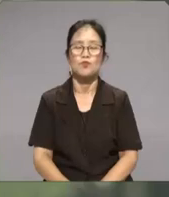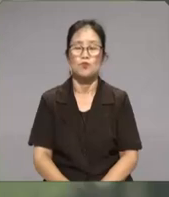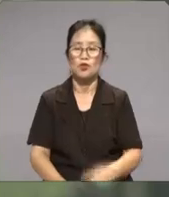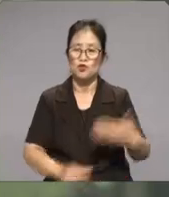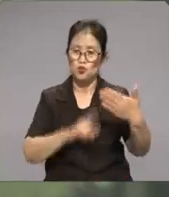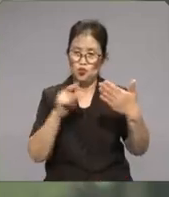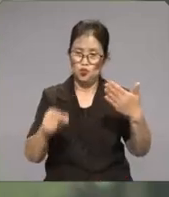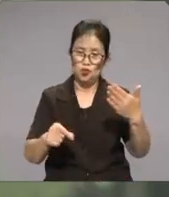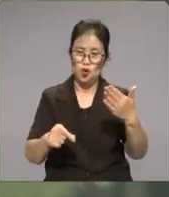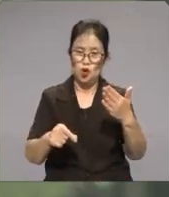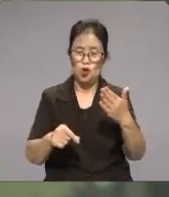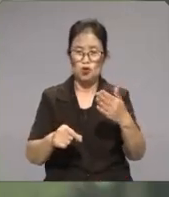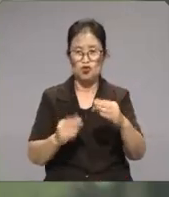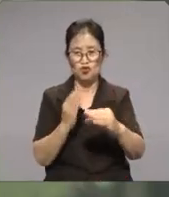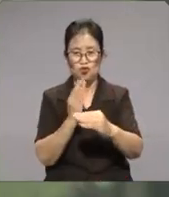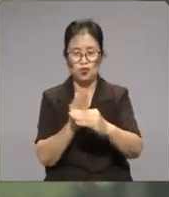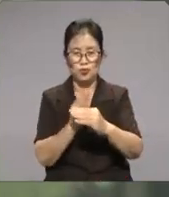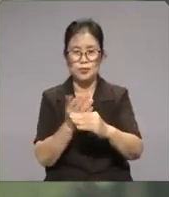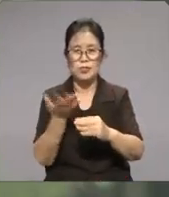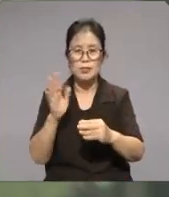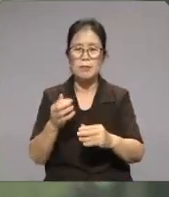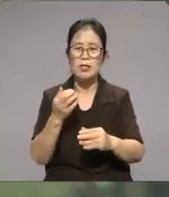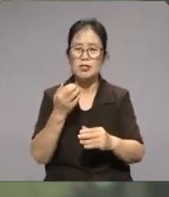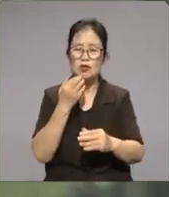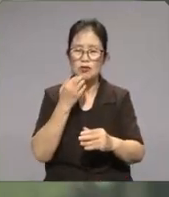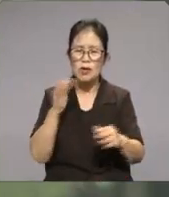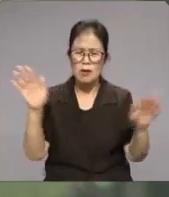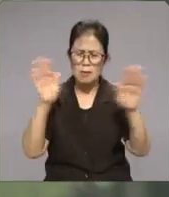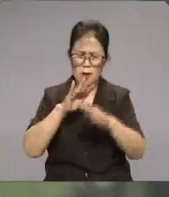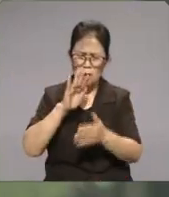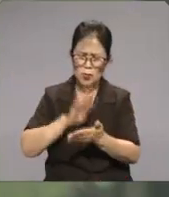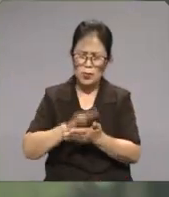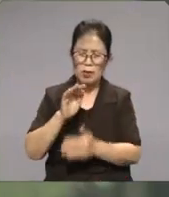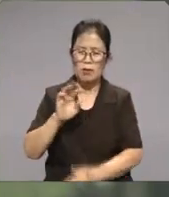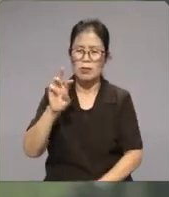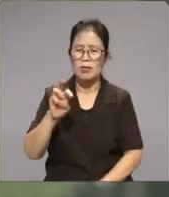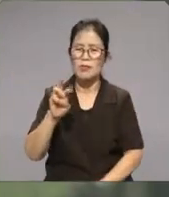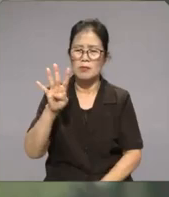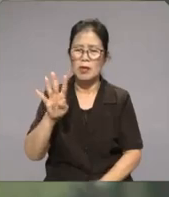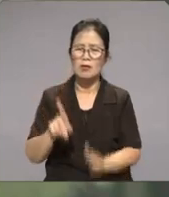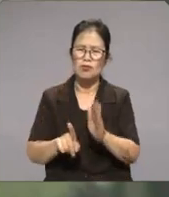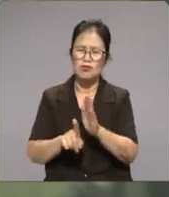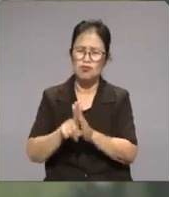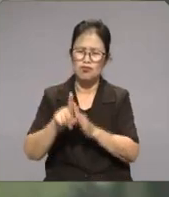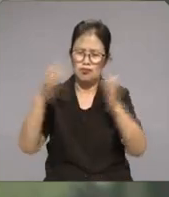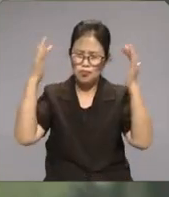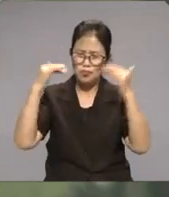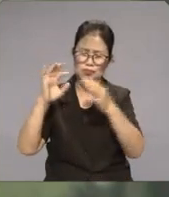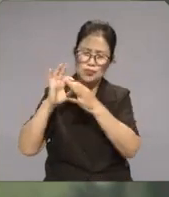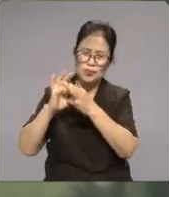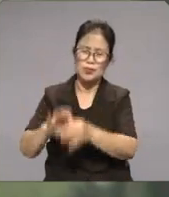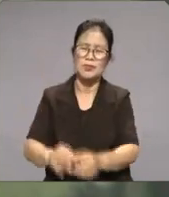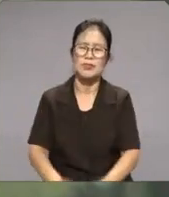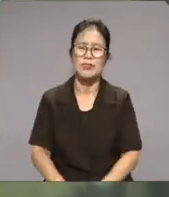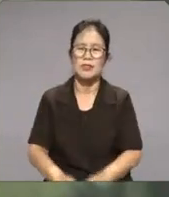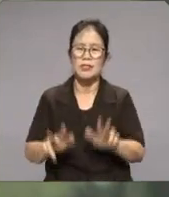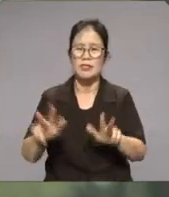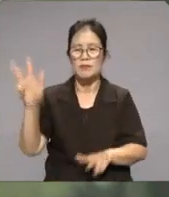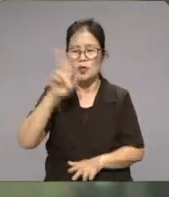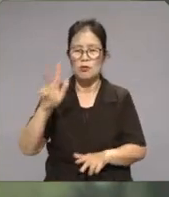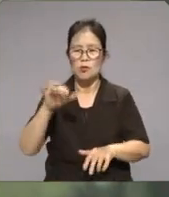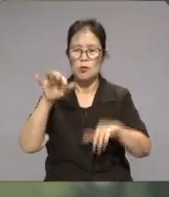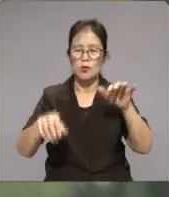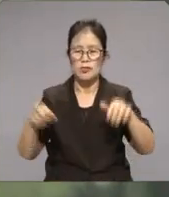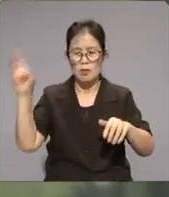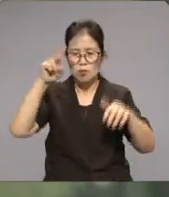9월 중순에 접어들었는데도 서울에는 열대야와 34도가 넘는 폭염이 이어졌습니다 지금은 전국 곳곳에